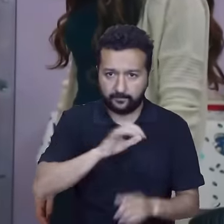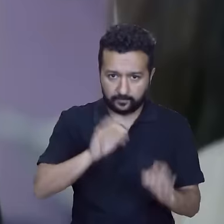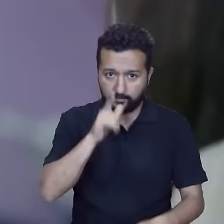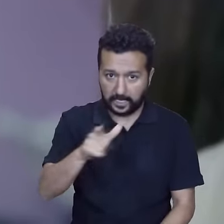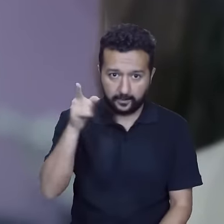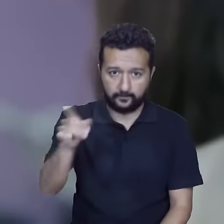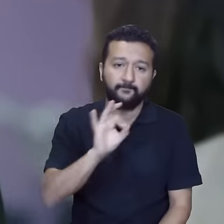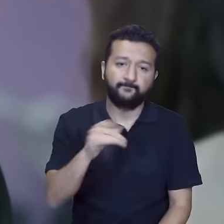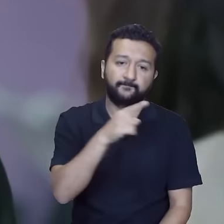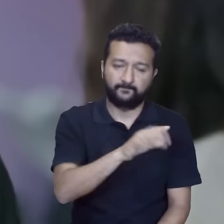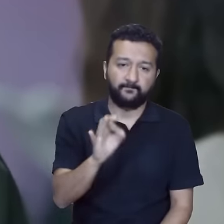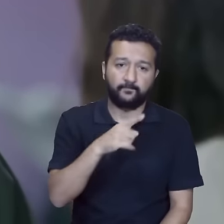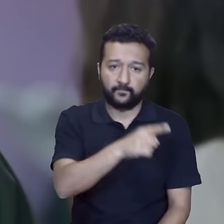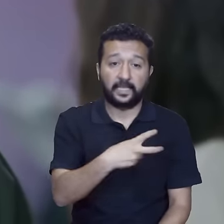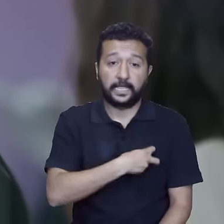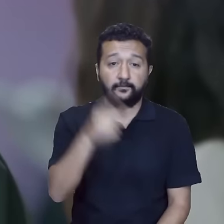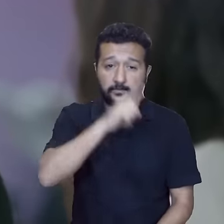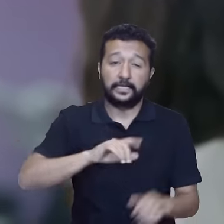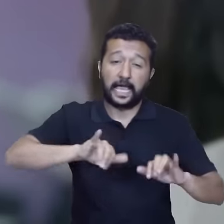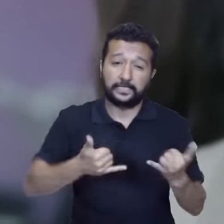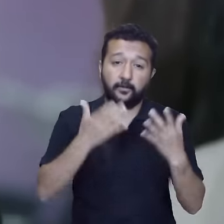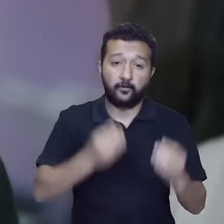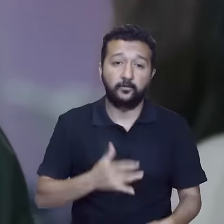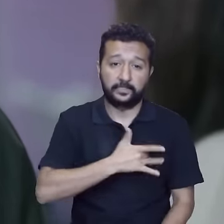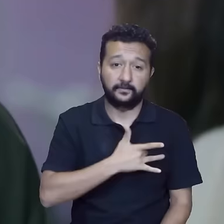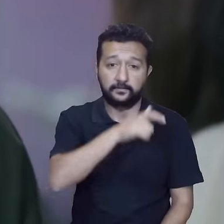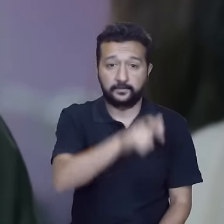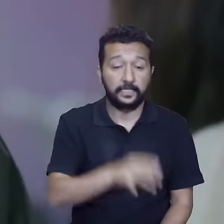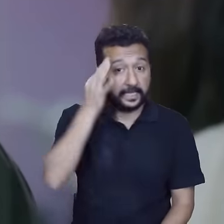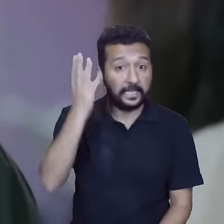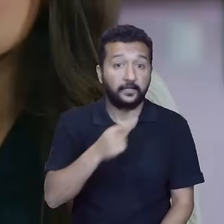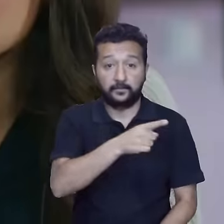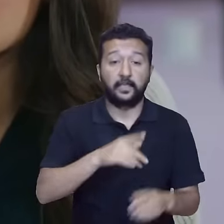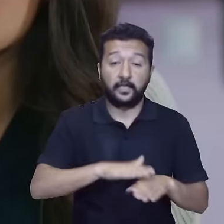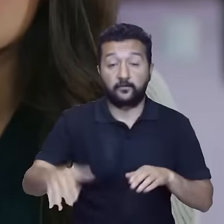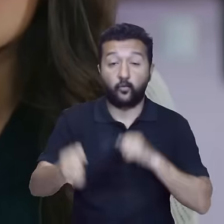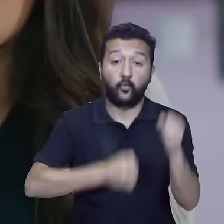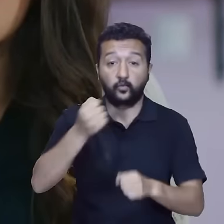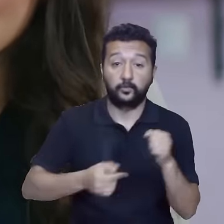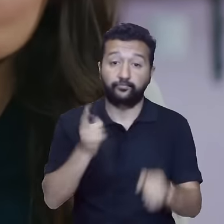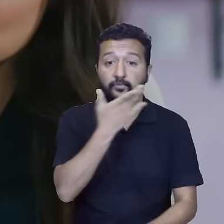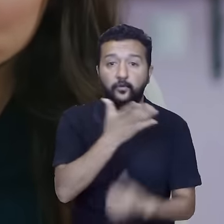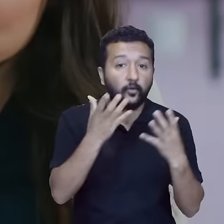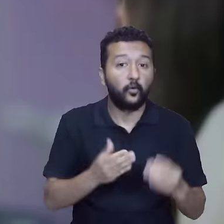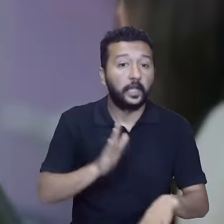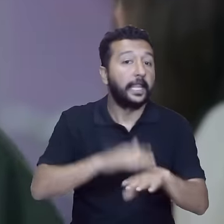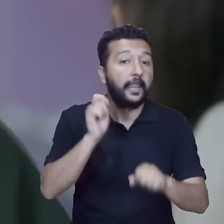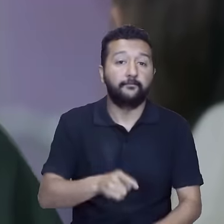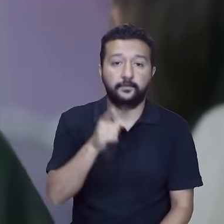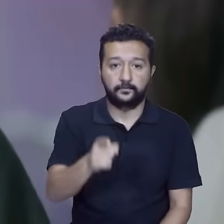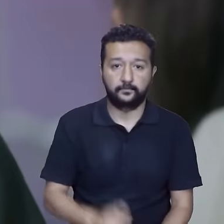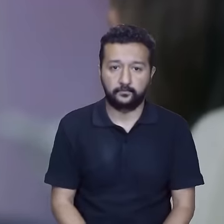miydi o bu ara? Aşkından sürünüyor zavallı. Asfalt manyağı oldu be, asfalt. Ne oldu, ne yaptın